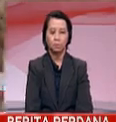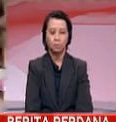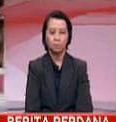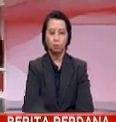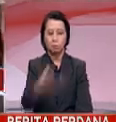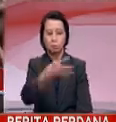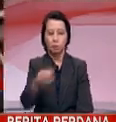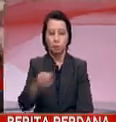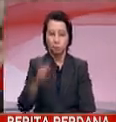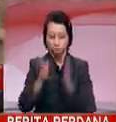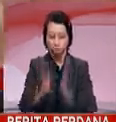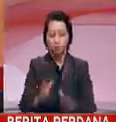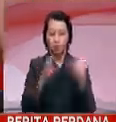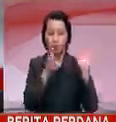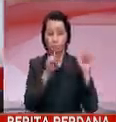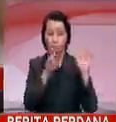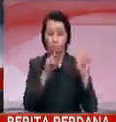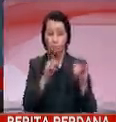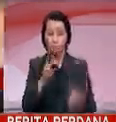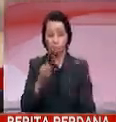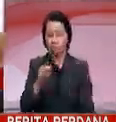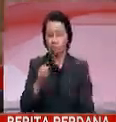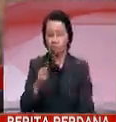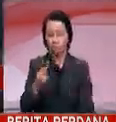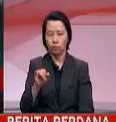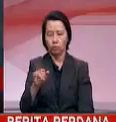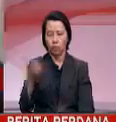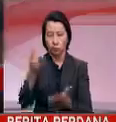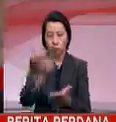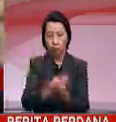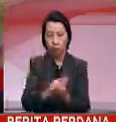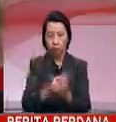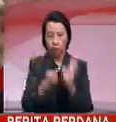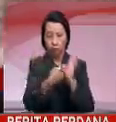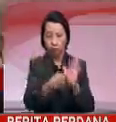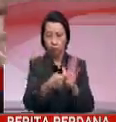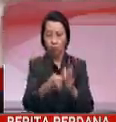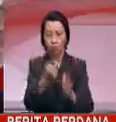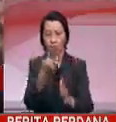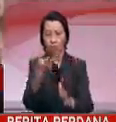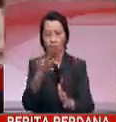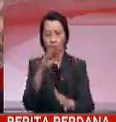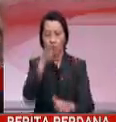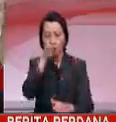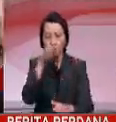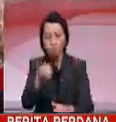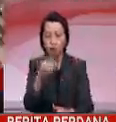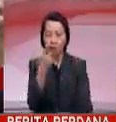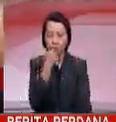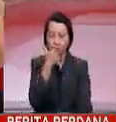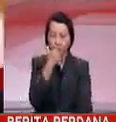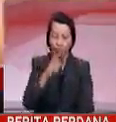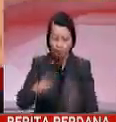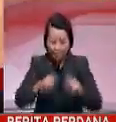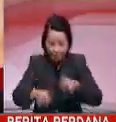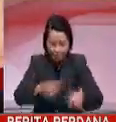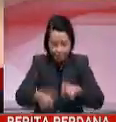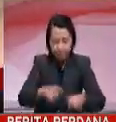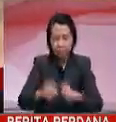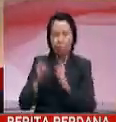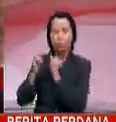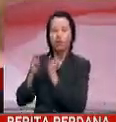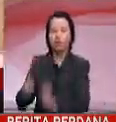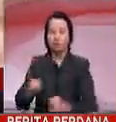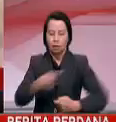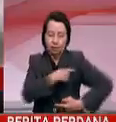Dan seorang pengguna Twitter, Molly Prince, memuat naik sebuah video memaparkan beberapa ekor musang ketawa apabila digeletik seorang